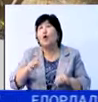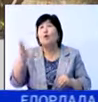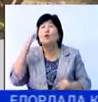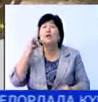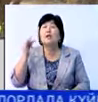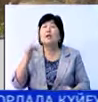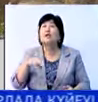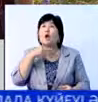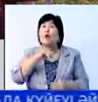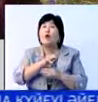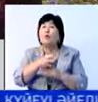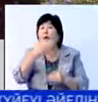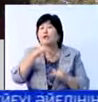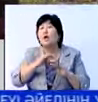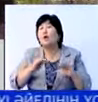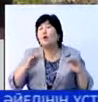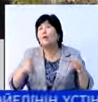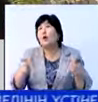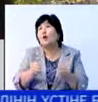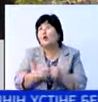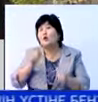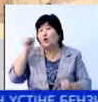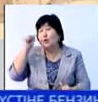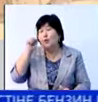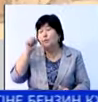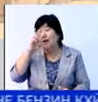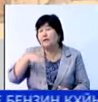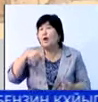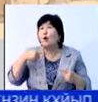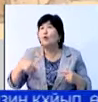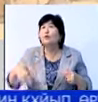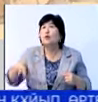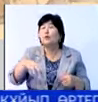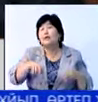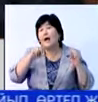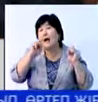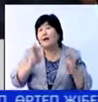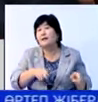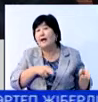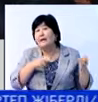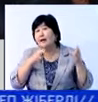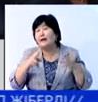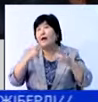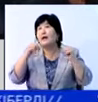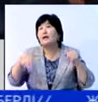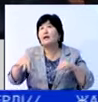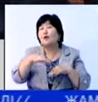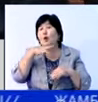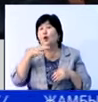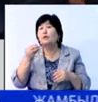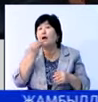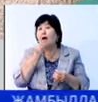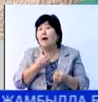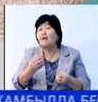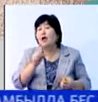тарихын ұлықтауды ұмыт қалдырмаған ұрпақтары көршілес Өзбекстан мен еліміздің өзге өңірлерінен арнайы келді. Кесене маңында көпшілікке ас беріліп,